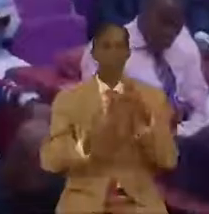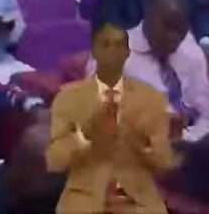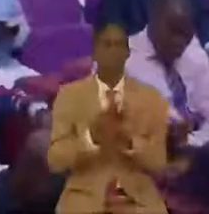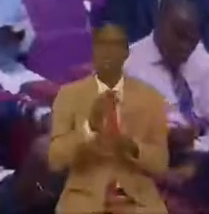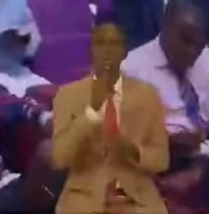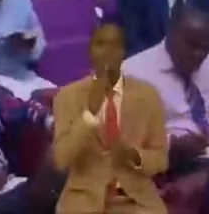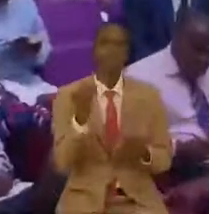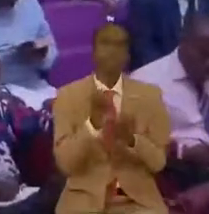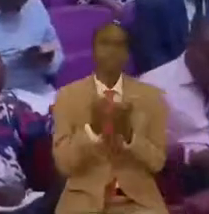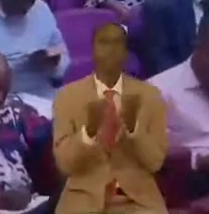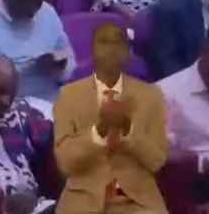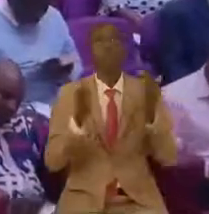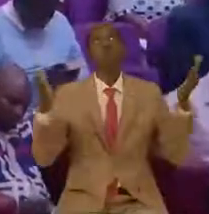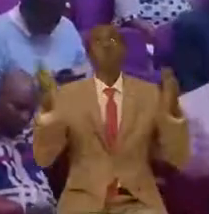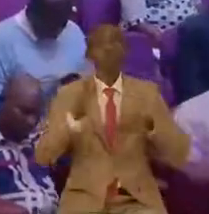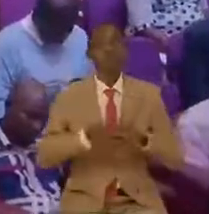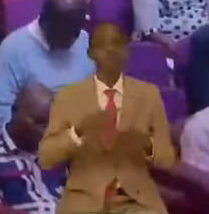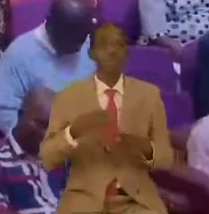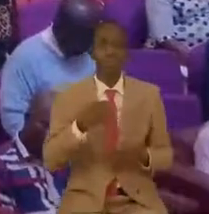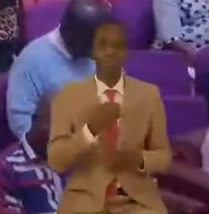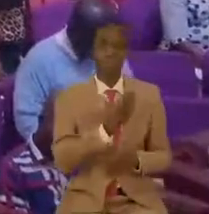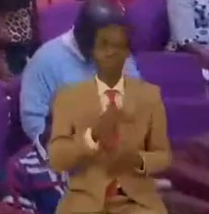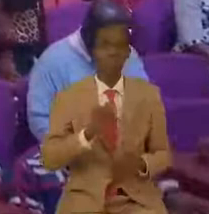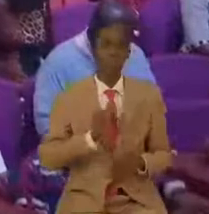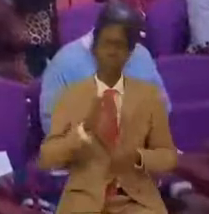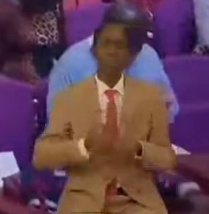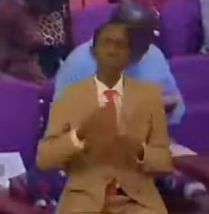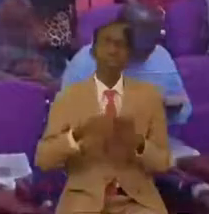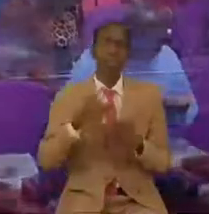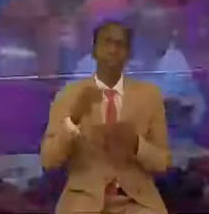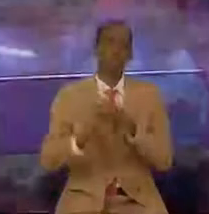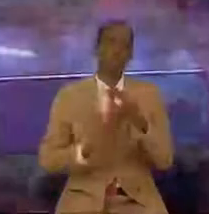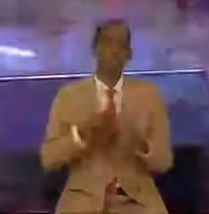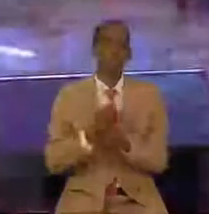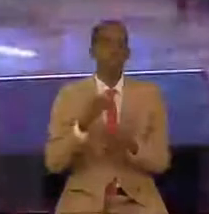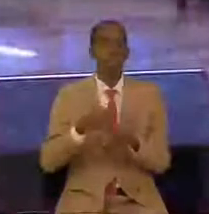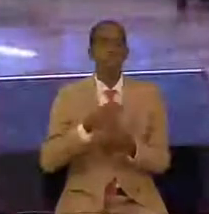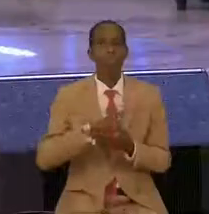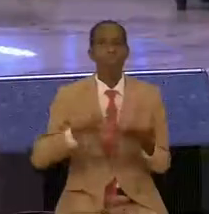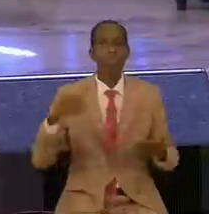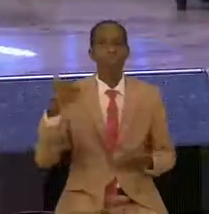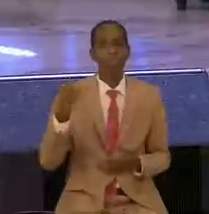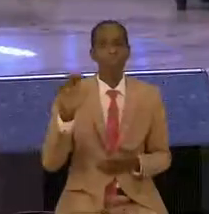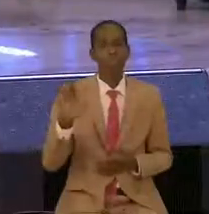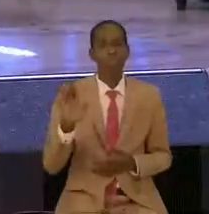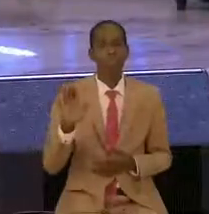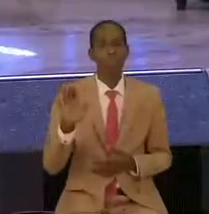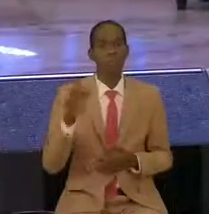par qui le monde est crucifié pour moi, comme je le suis pour le monde.